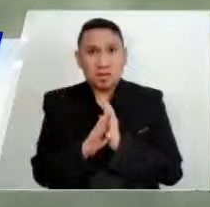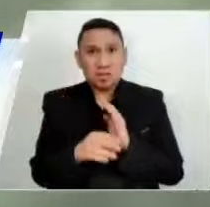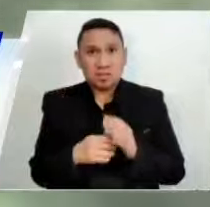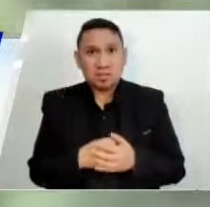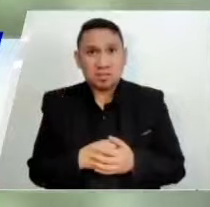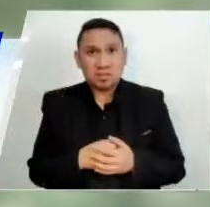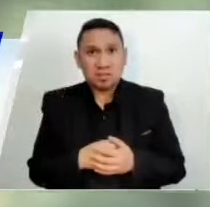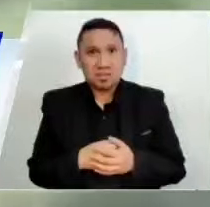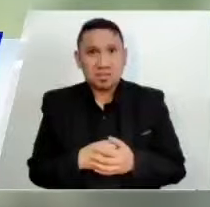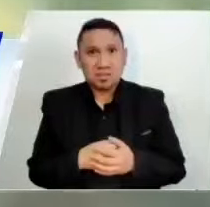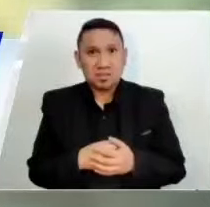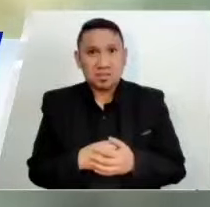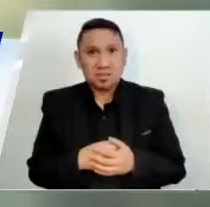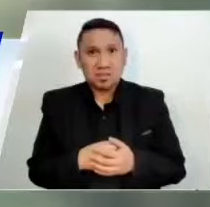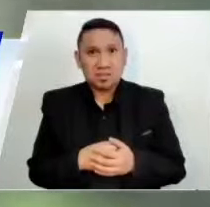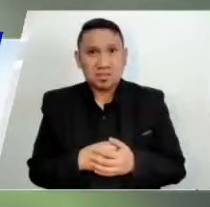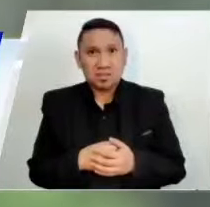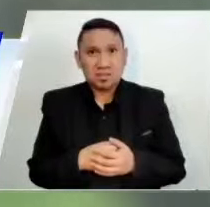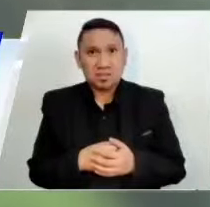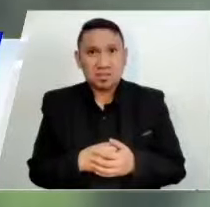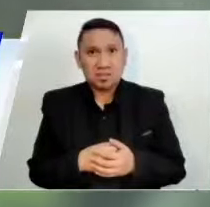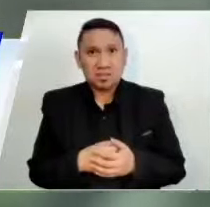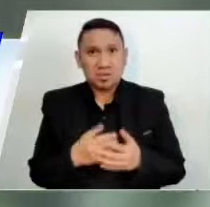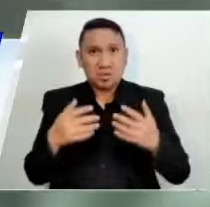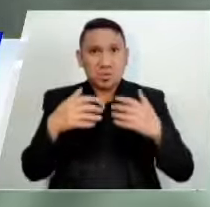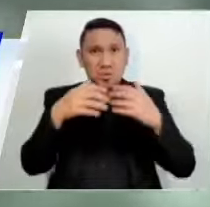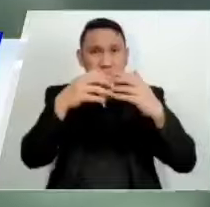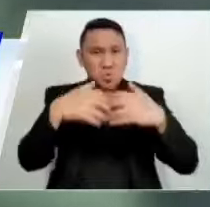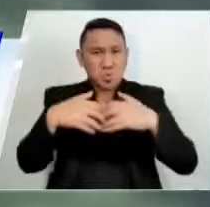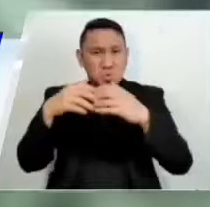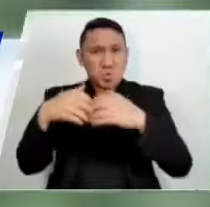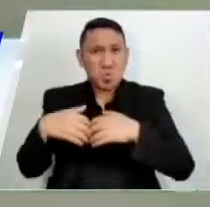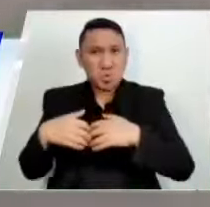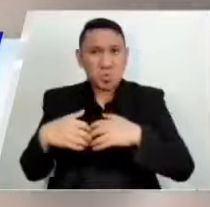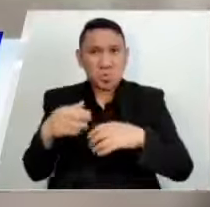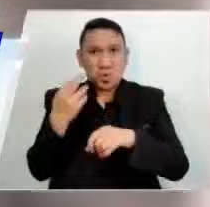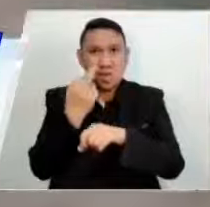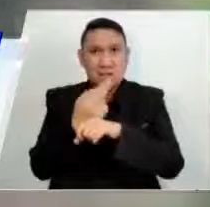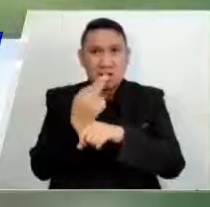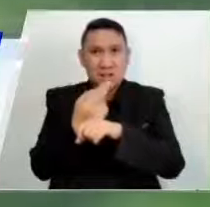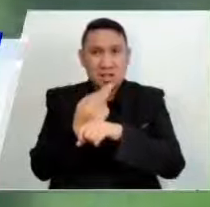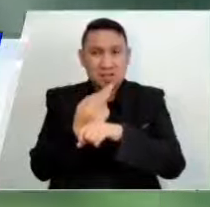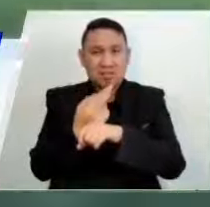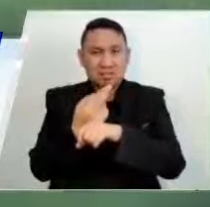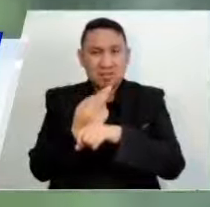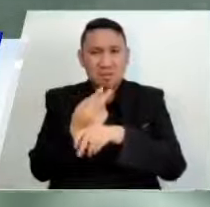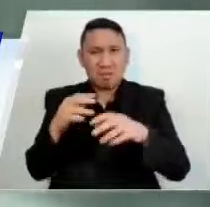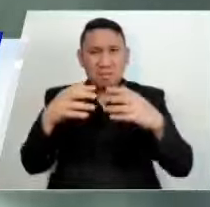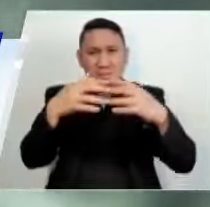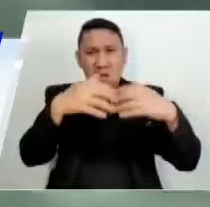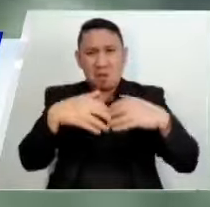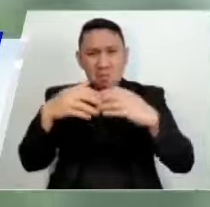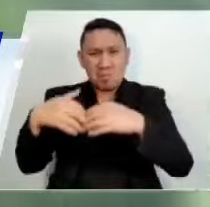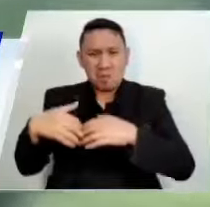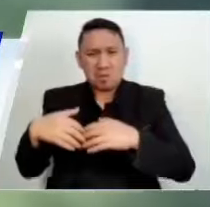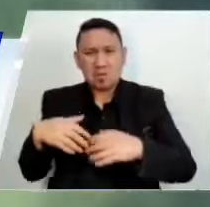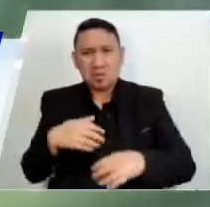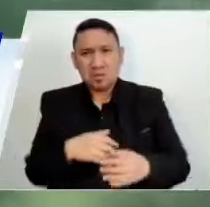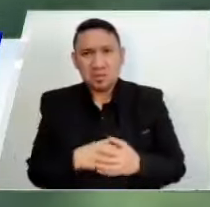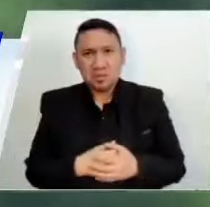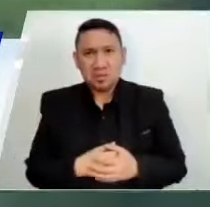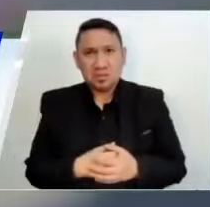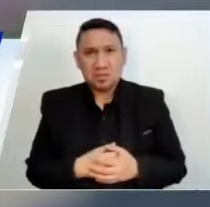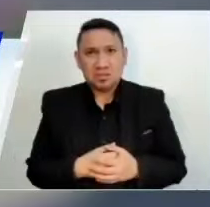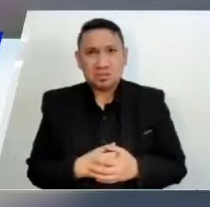masasakyan nagkandahulog din ang malalaking tipak ng bato sa kasagsagan ng pag-ulan kahapon sa bayan ng